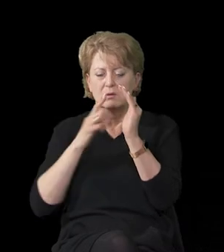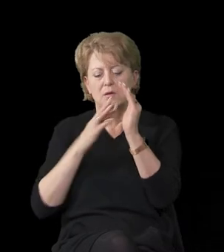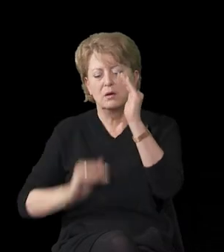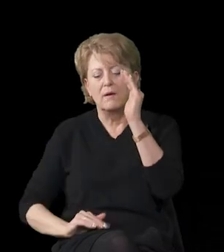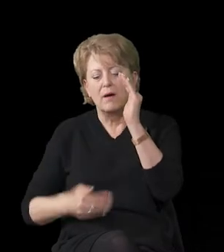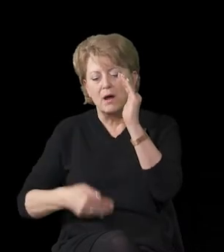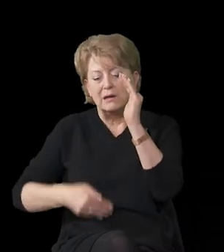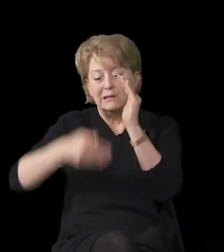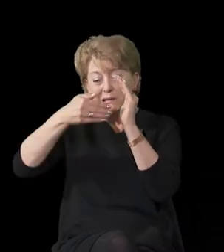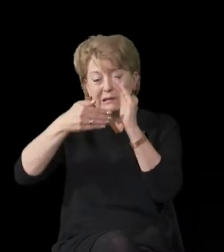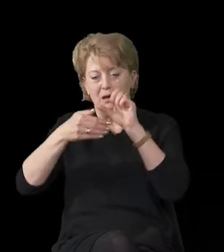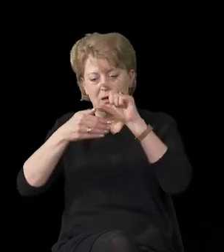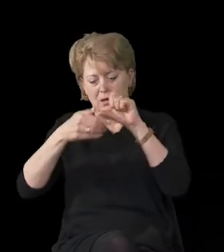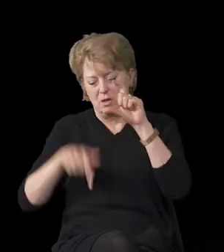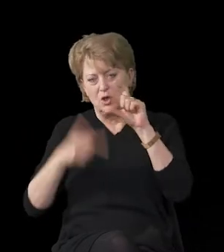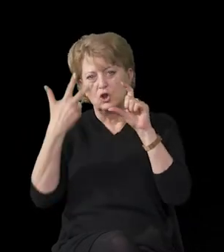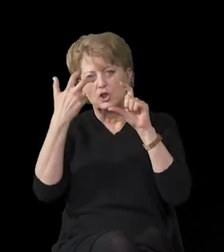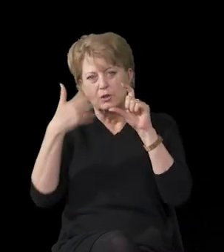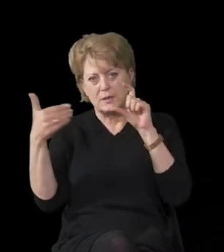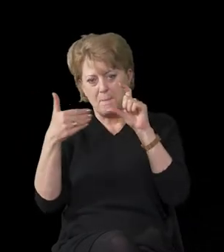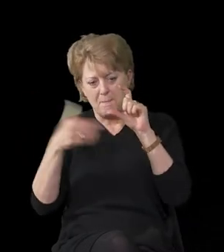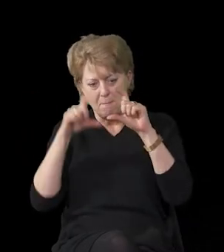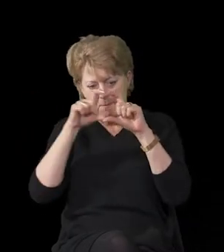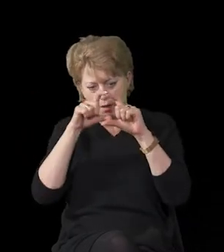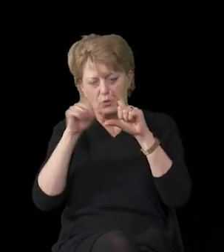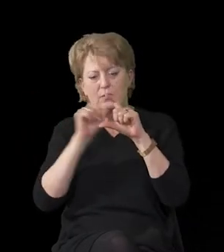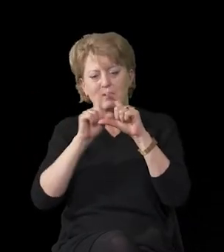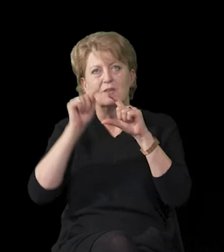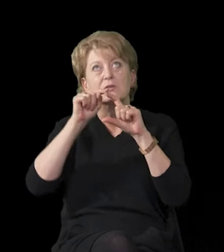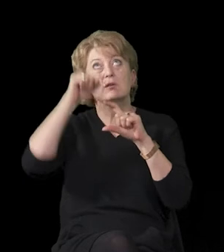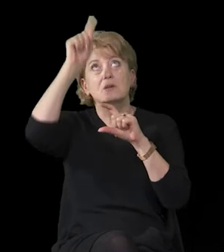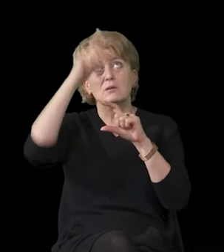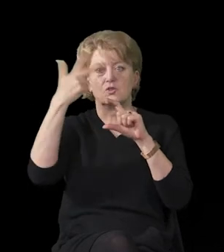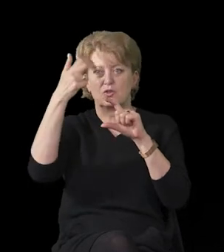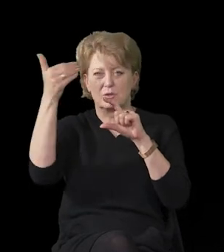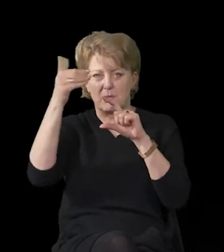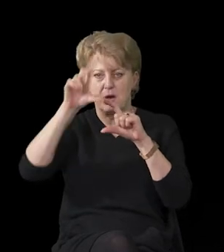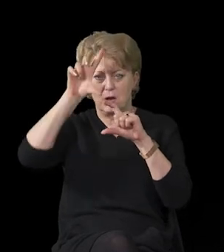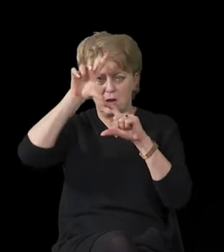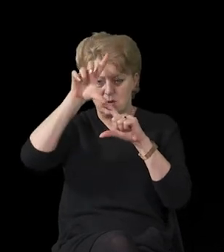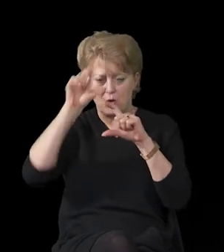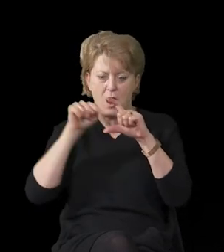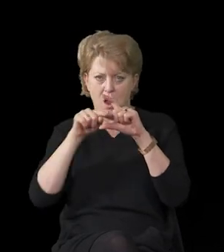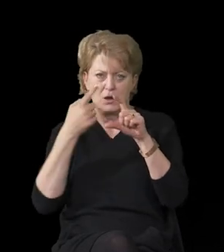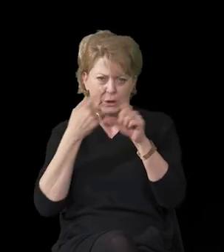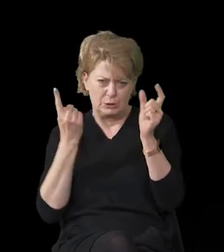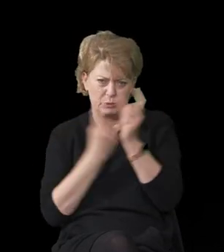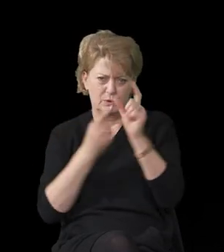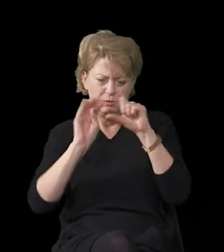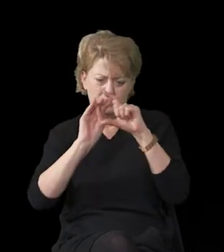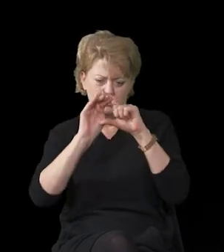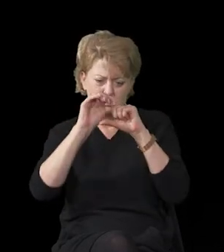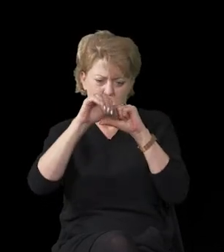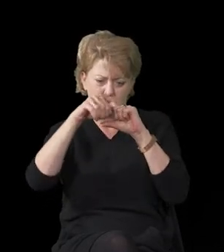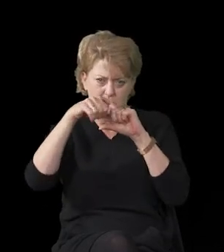klifem, a powyżej znajduje się kolejne 300 metrów pionowej skały. I jest to absolutnie fantastyczne miejsce.